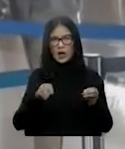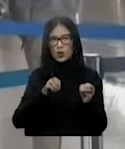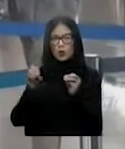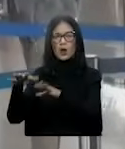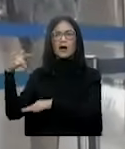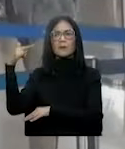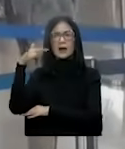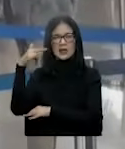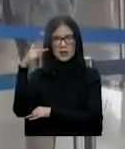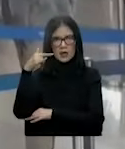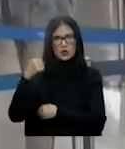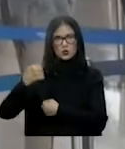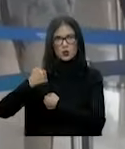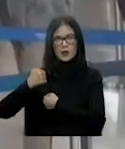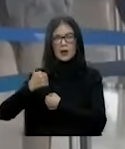Soekarno-Hatta.